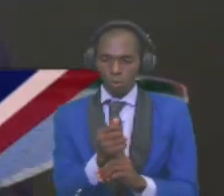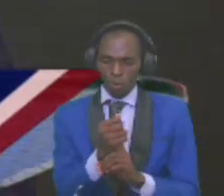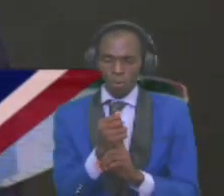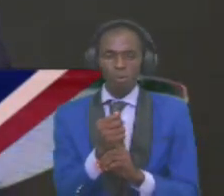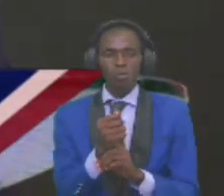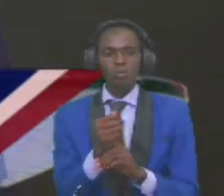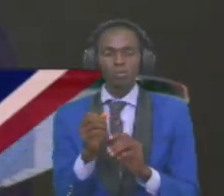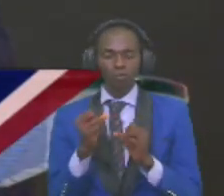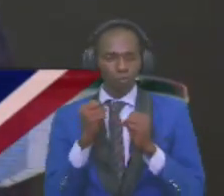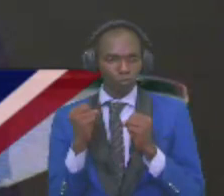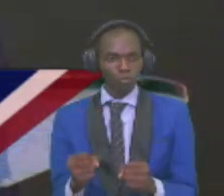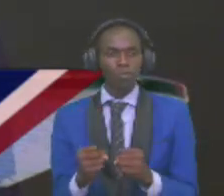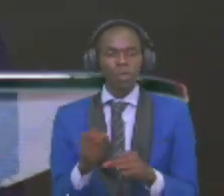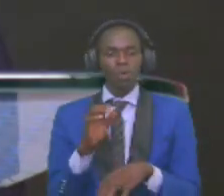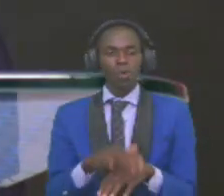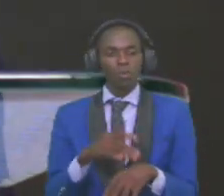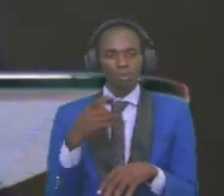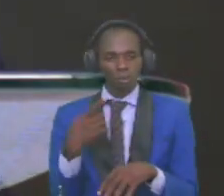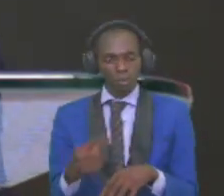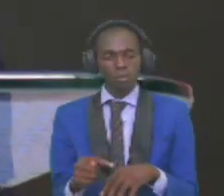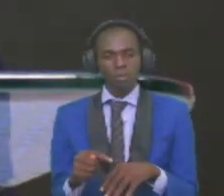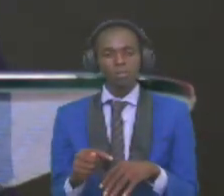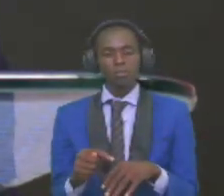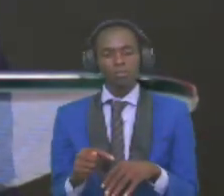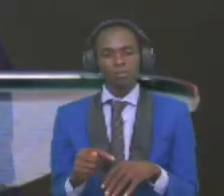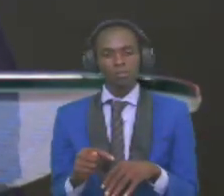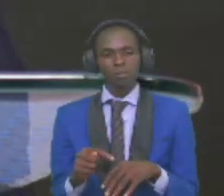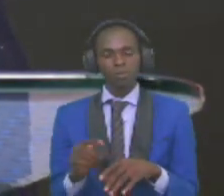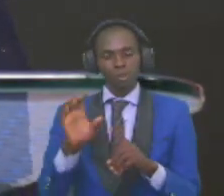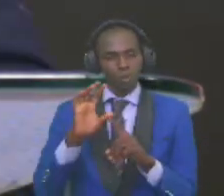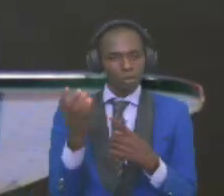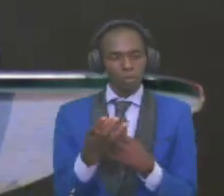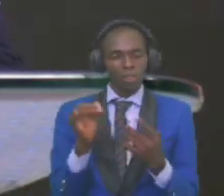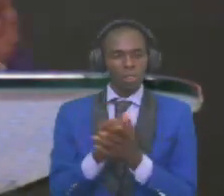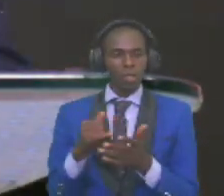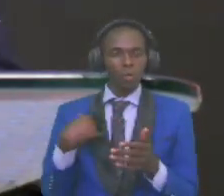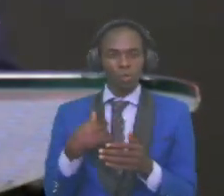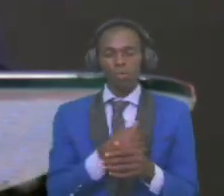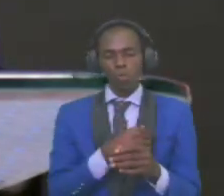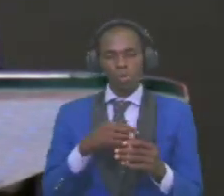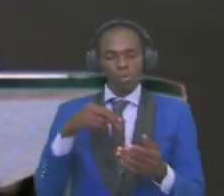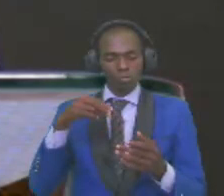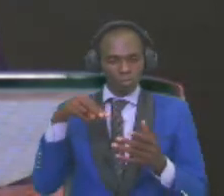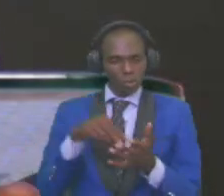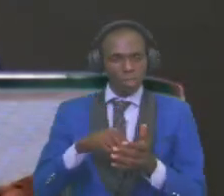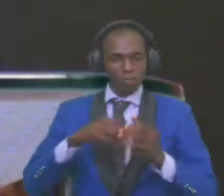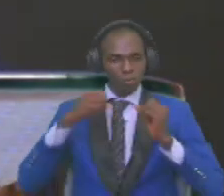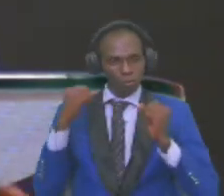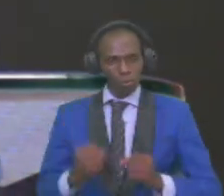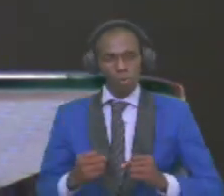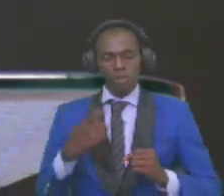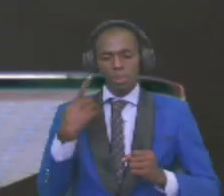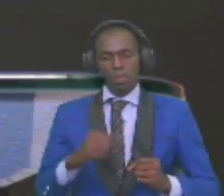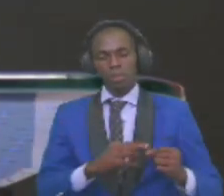nous retenions apposition coque nous retenions jusqu'à la fin